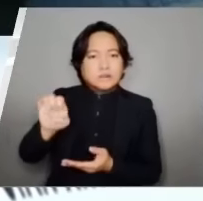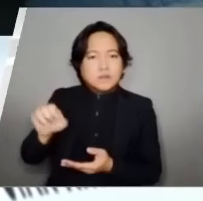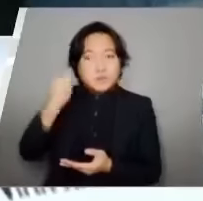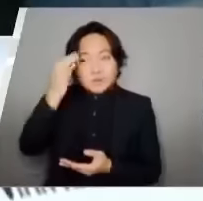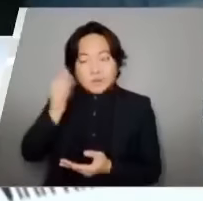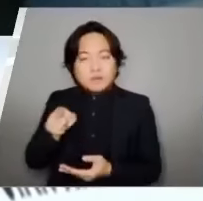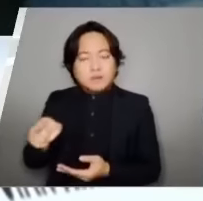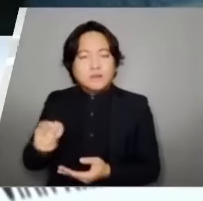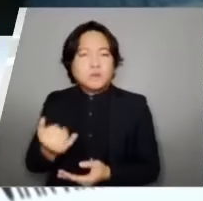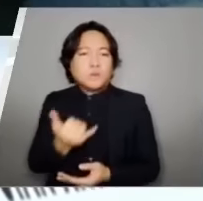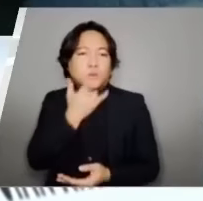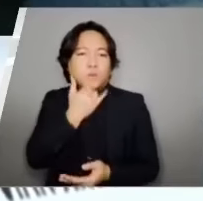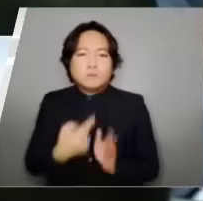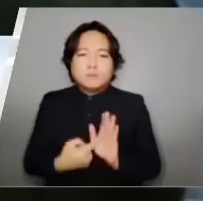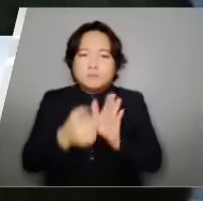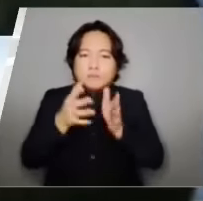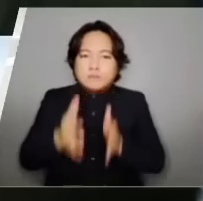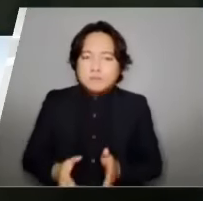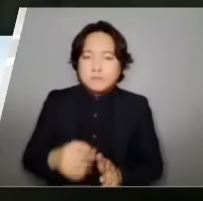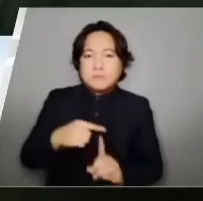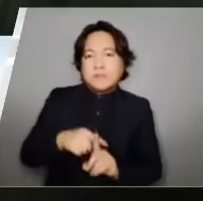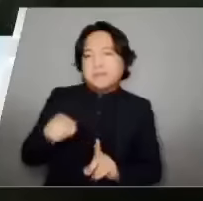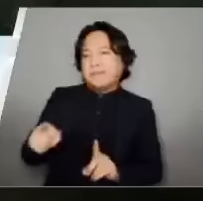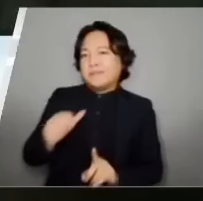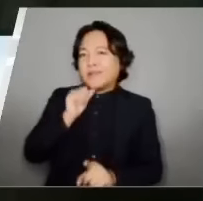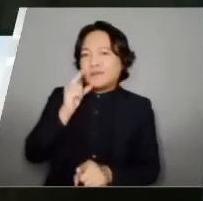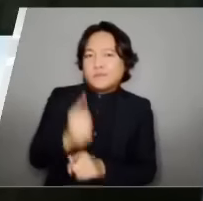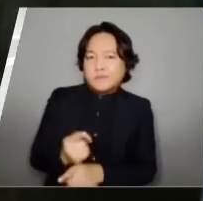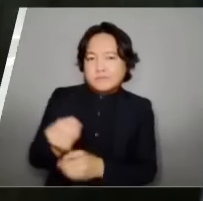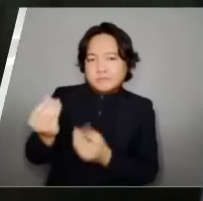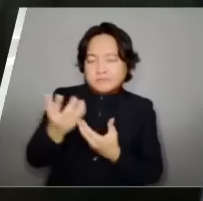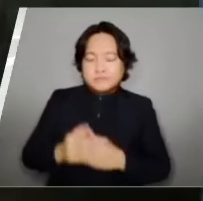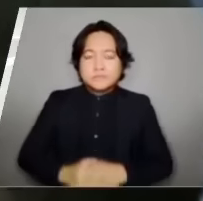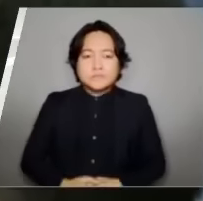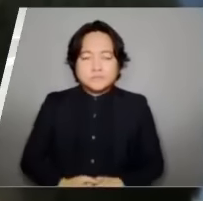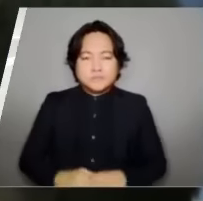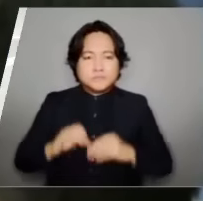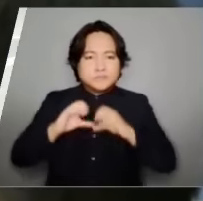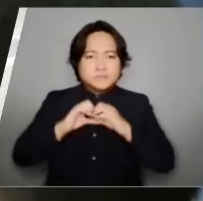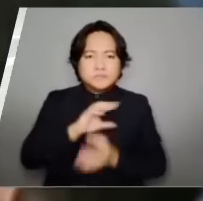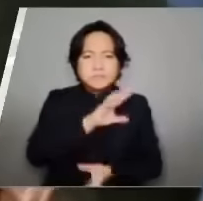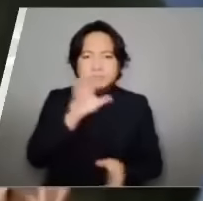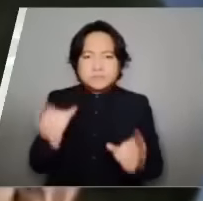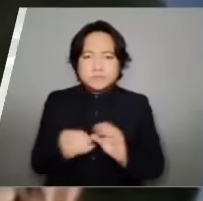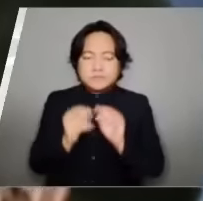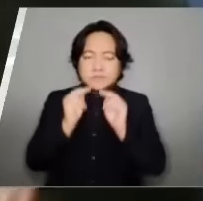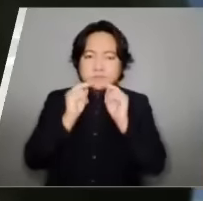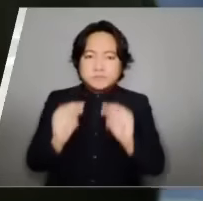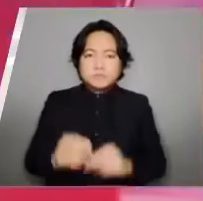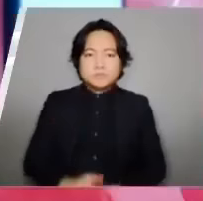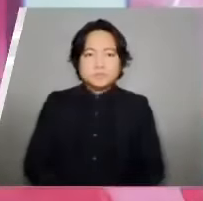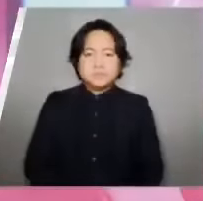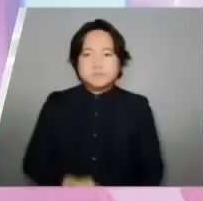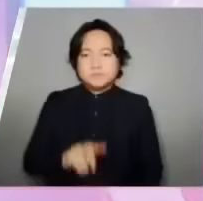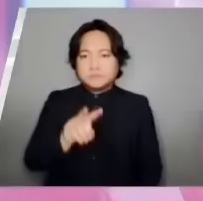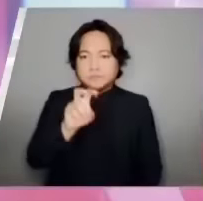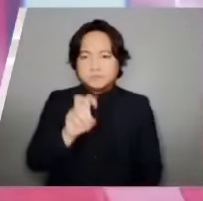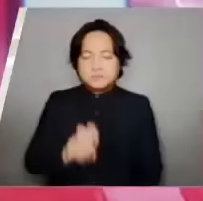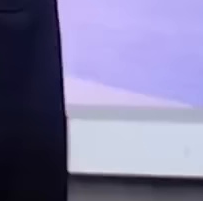at undesirability. Para sa GMA Integrated News, ako si June Veneracion, ang inyong